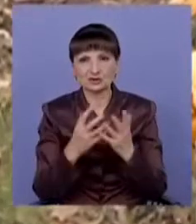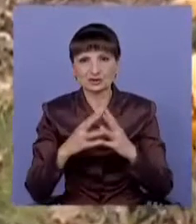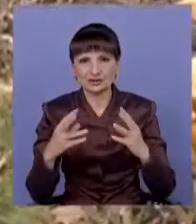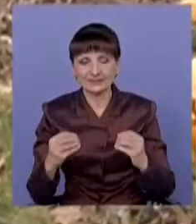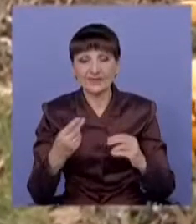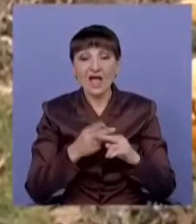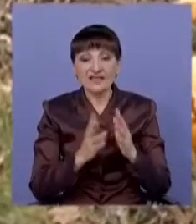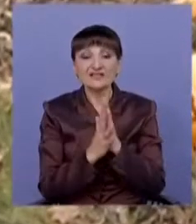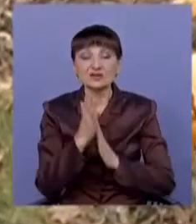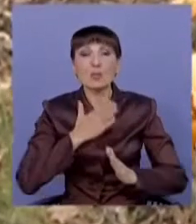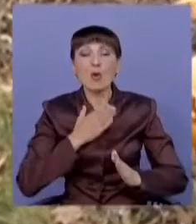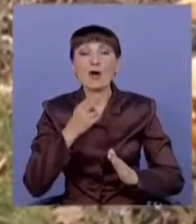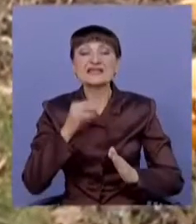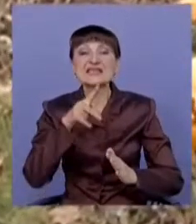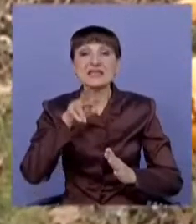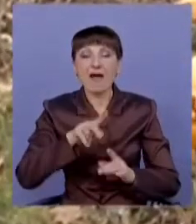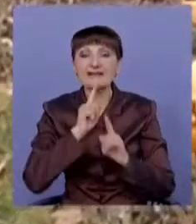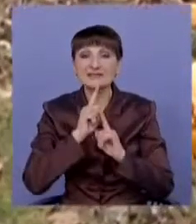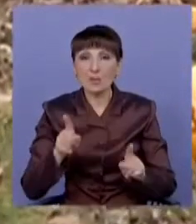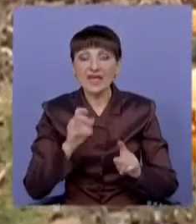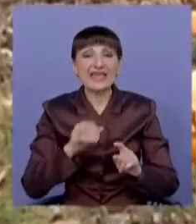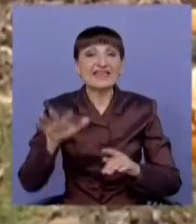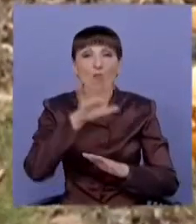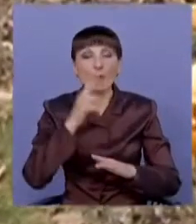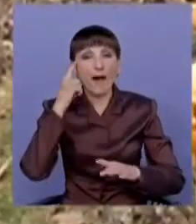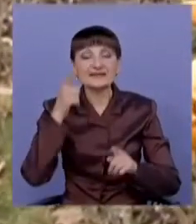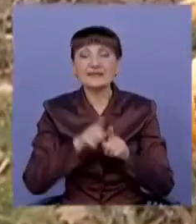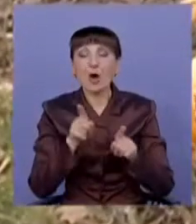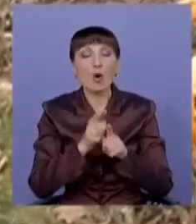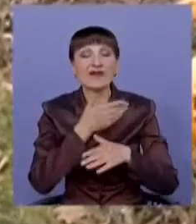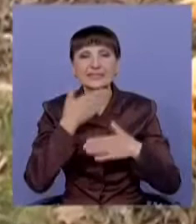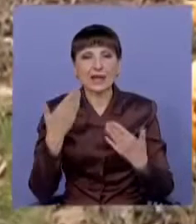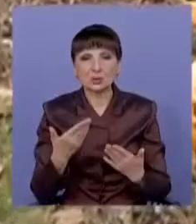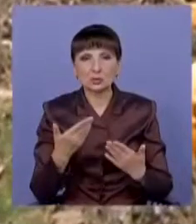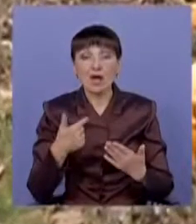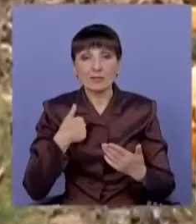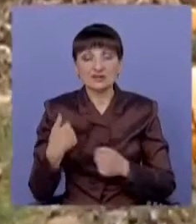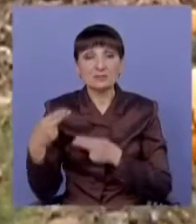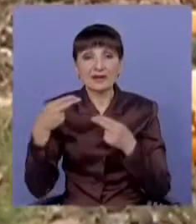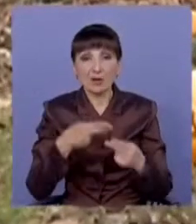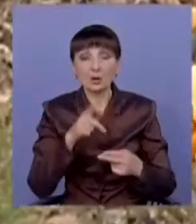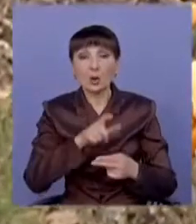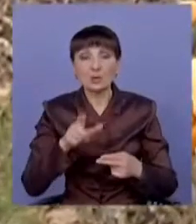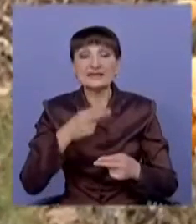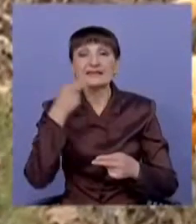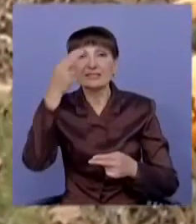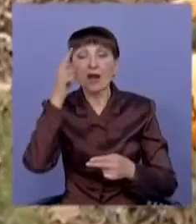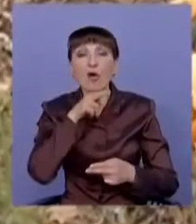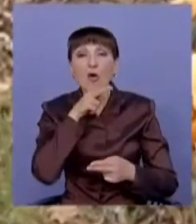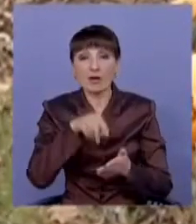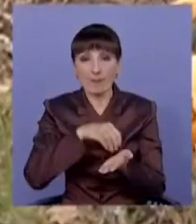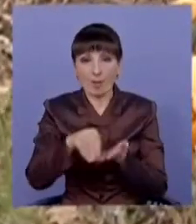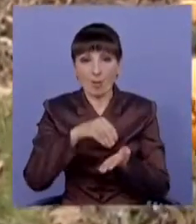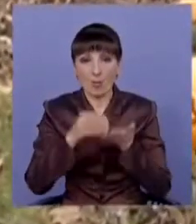Это выращенная мной дыня особенная. В Европе и Азии нет такого овоща. Ко мне сейчас приезжают клиенты из Италии и Кореи за